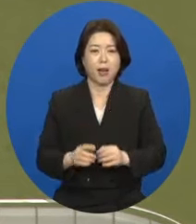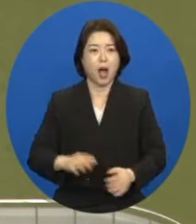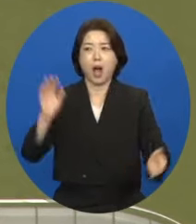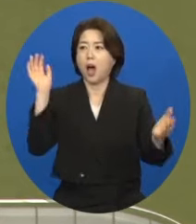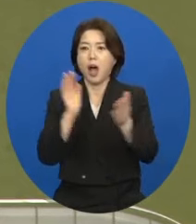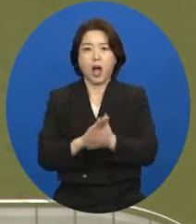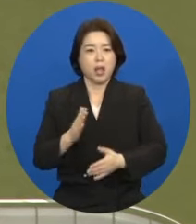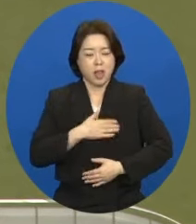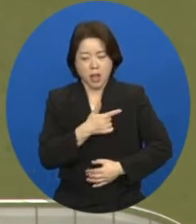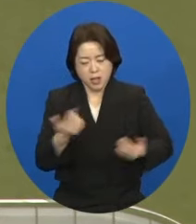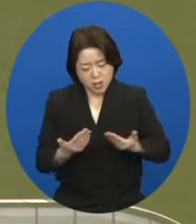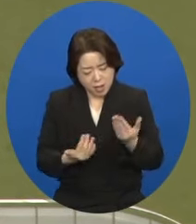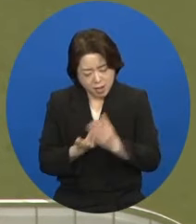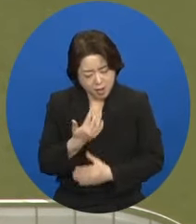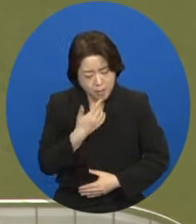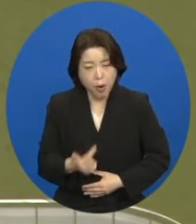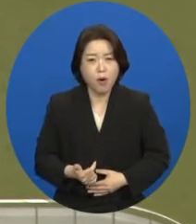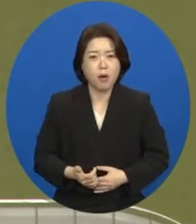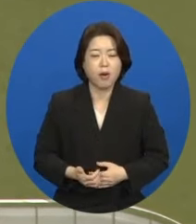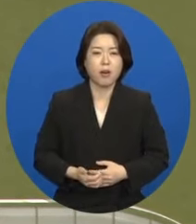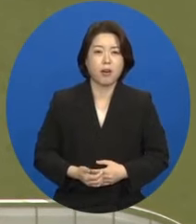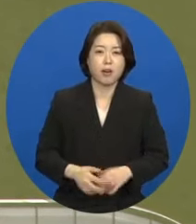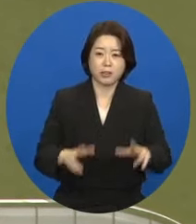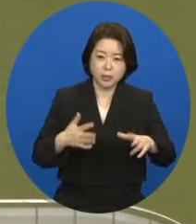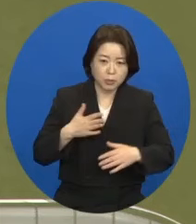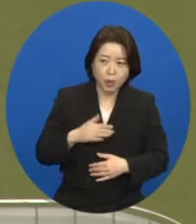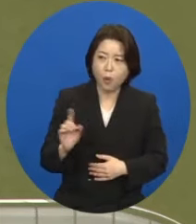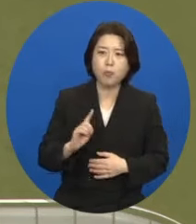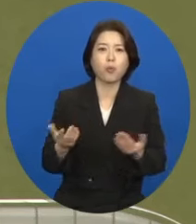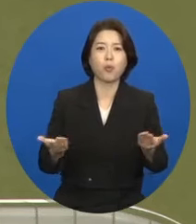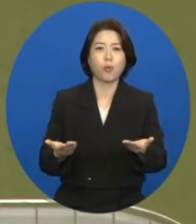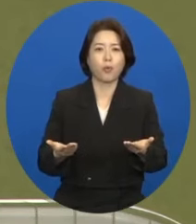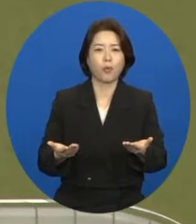날 뻔했구나. 내가 정말 지금 무슨 짓을 할 뻔한 거야.